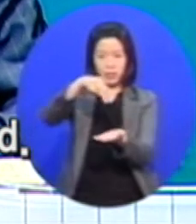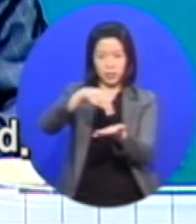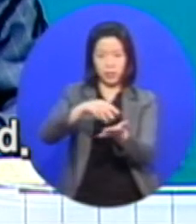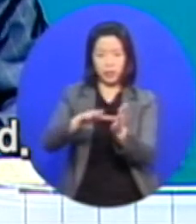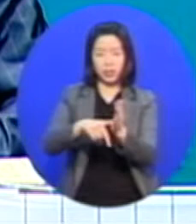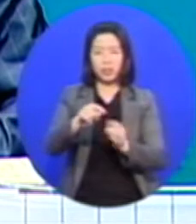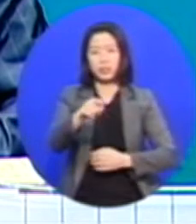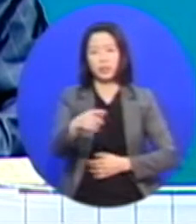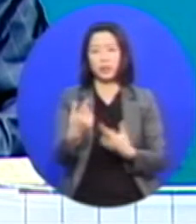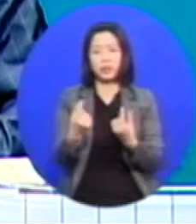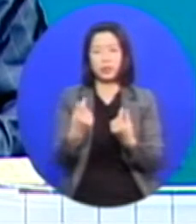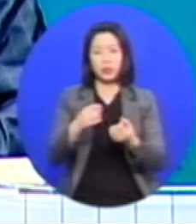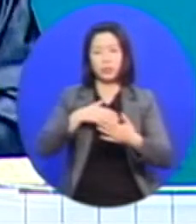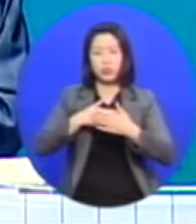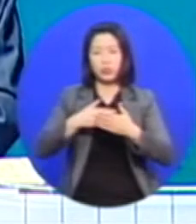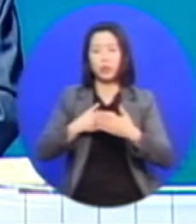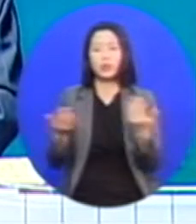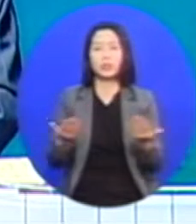없어요